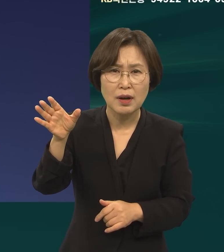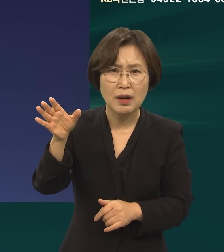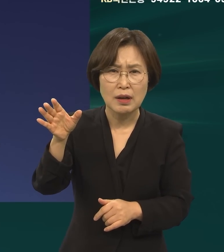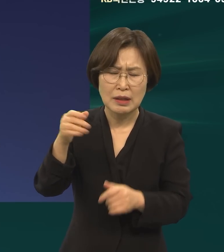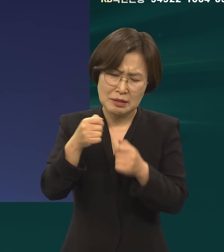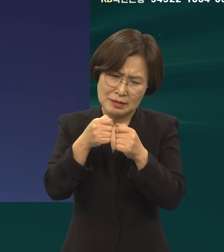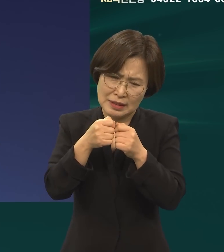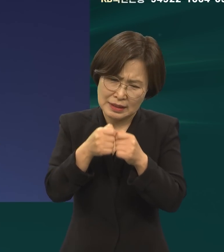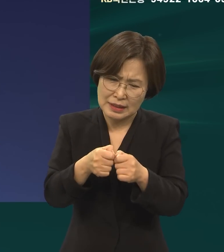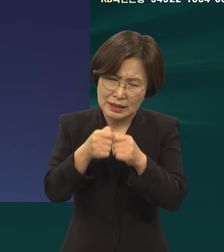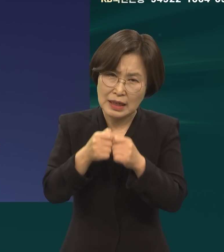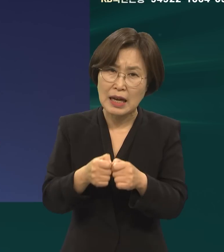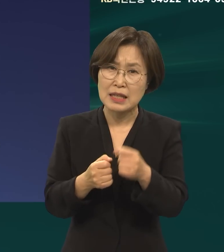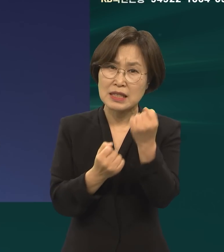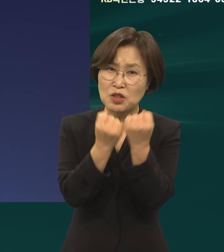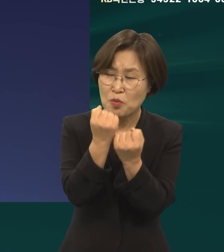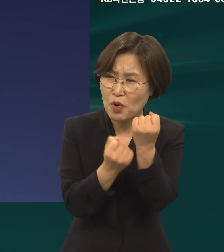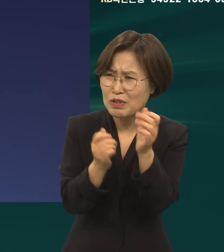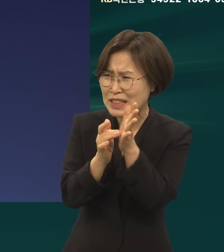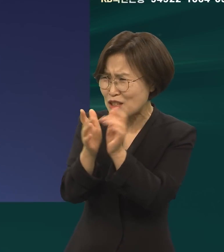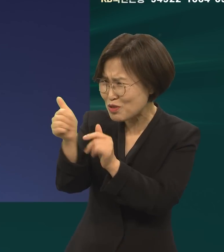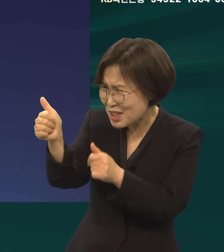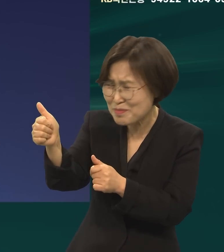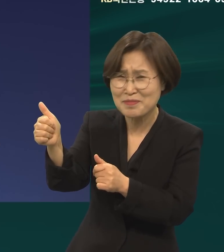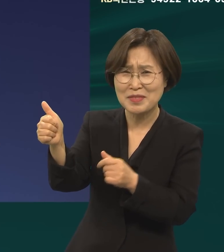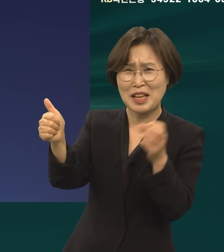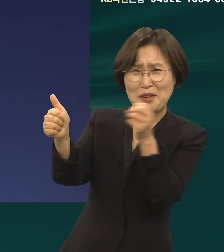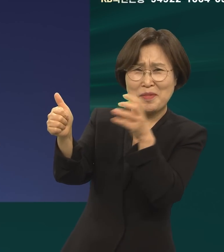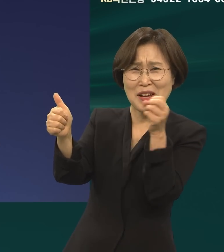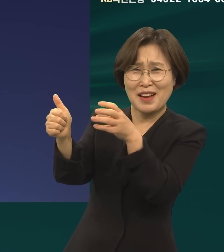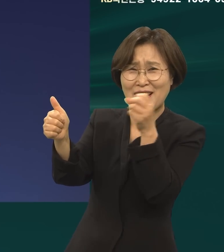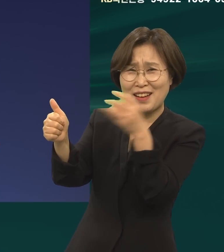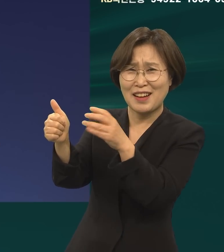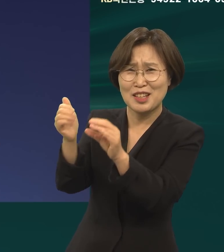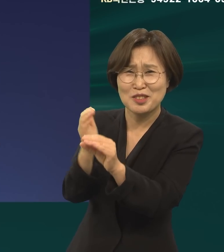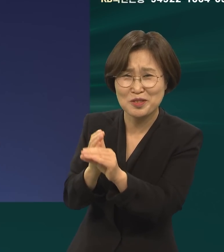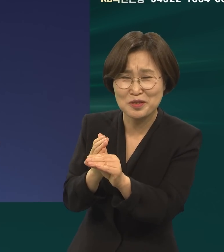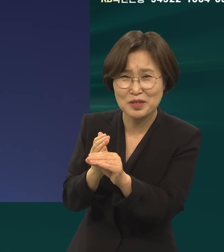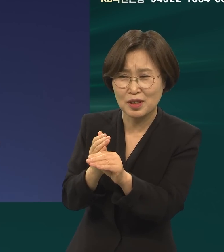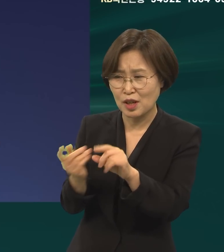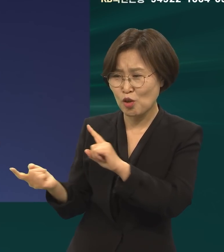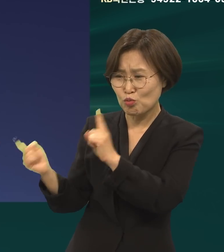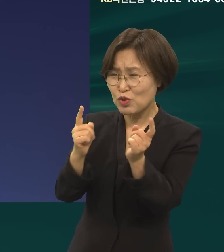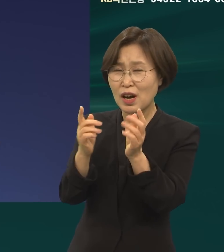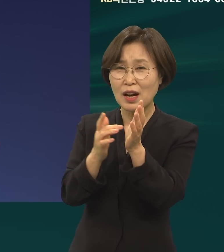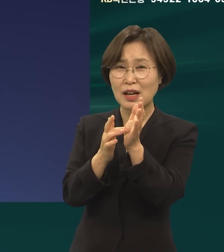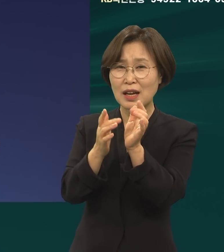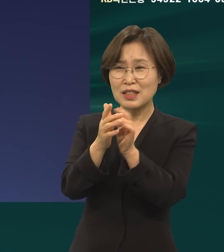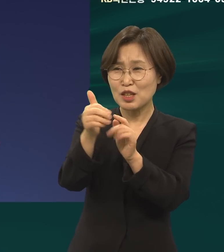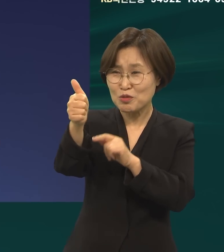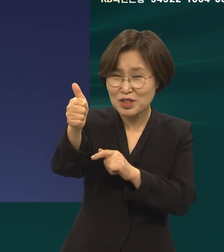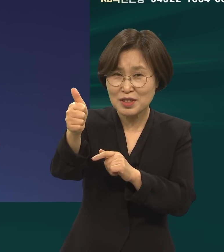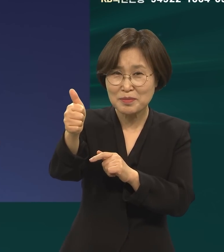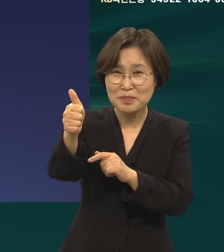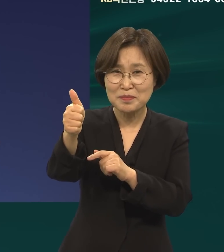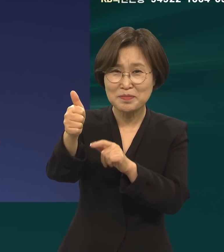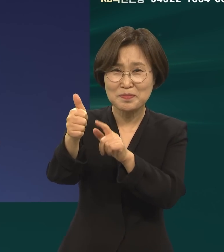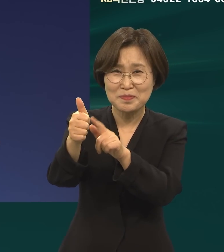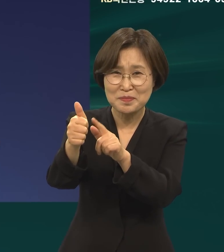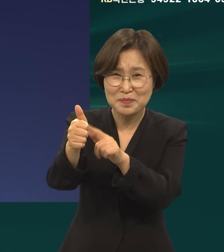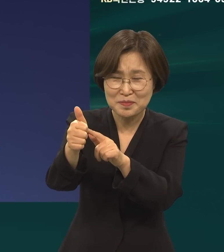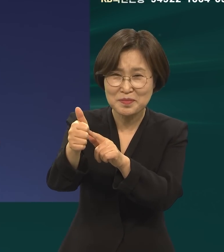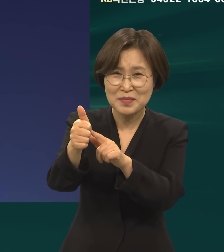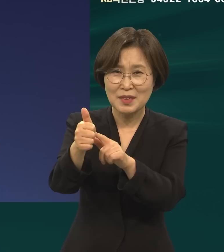자세한 설명을 예수님께 해드리는 겁니다. 주님 모르실까 봐. 부활하신 주님께 천사들이 그 무덤에